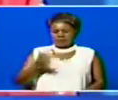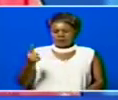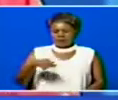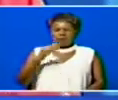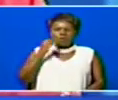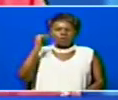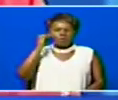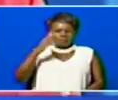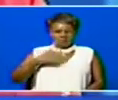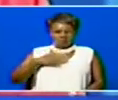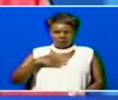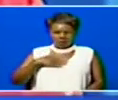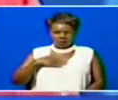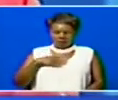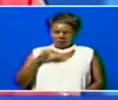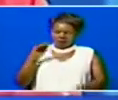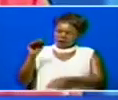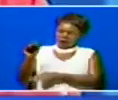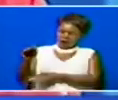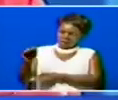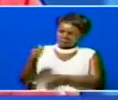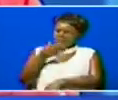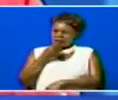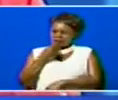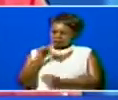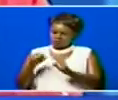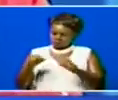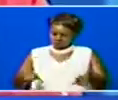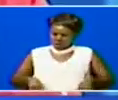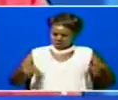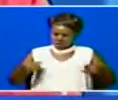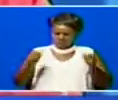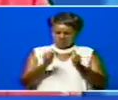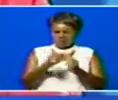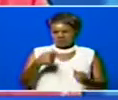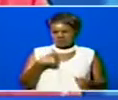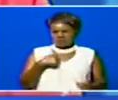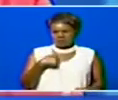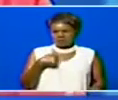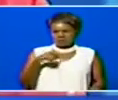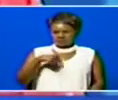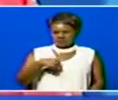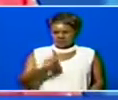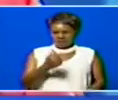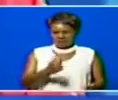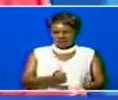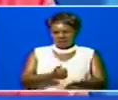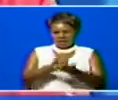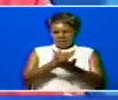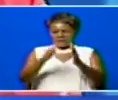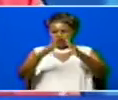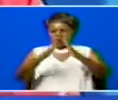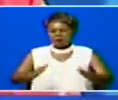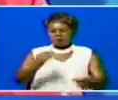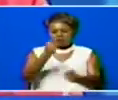kwetu akaomba baba yangu kama anaweza enda kuishi na mimi ili niwe namsaidia kazi ya